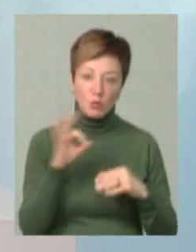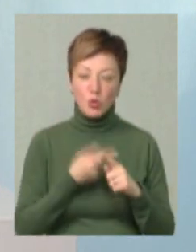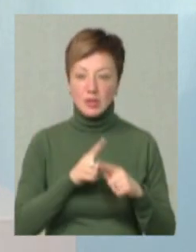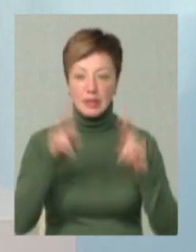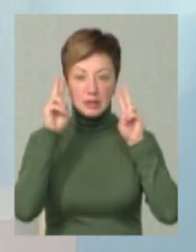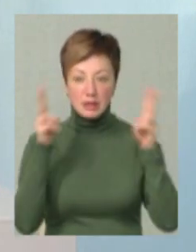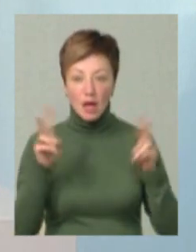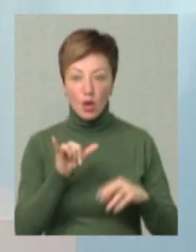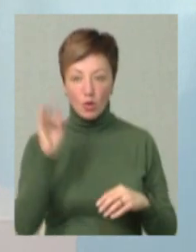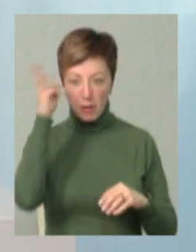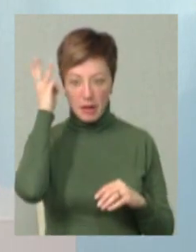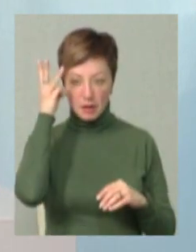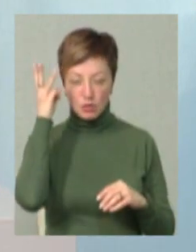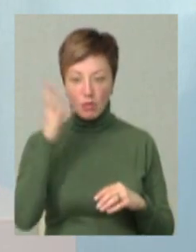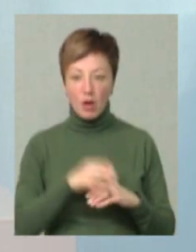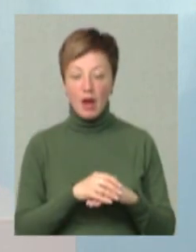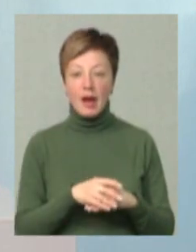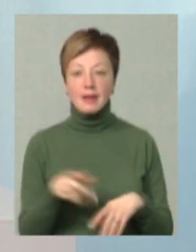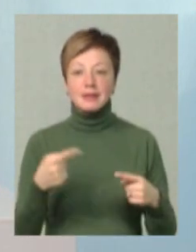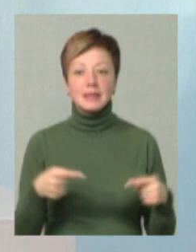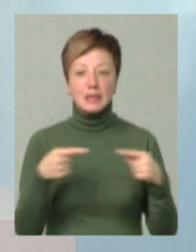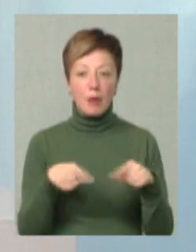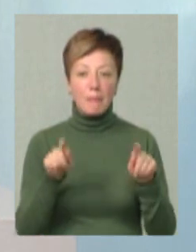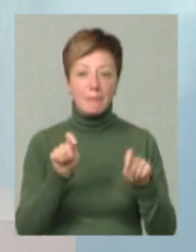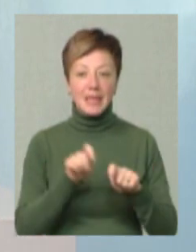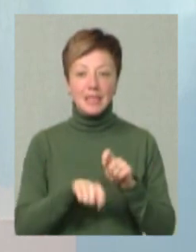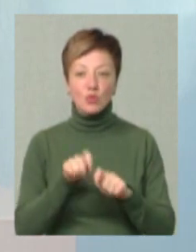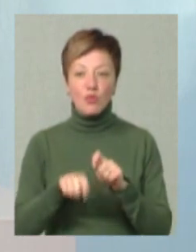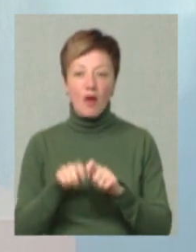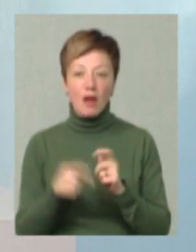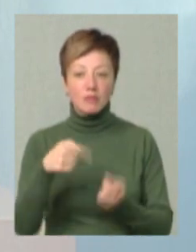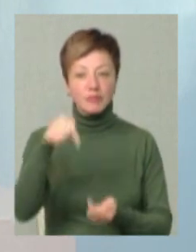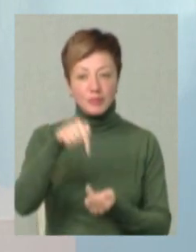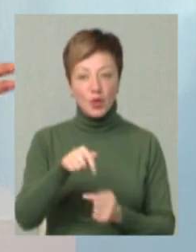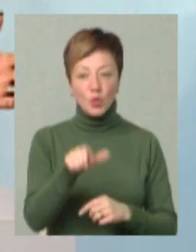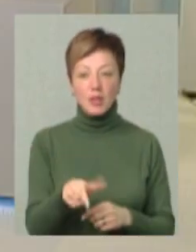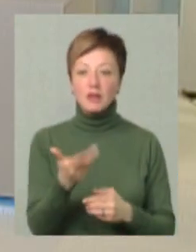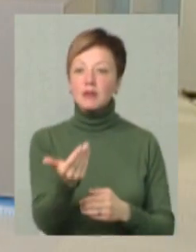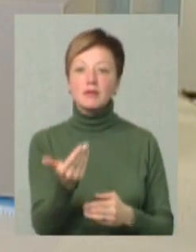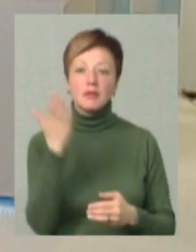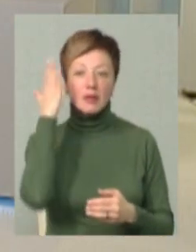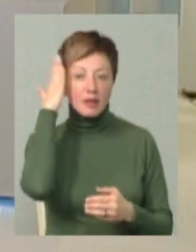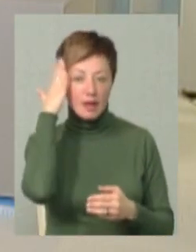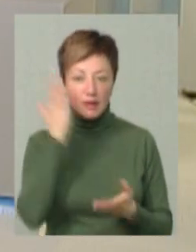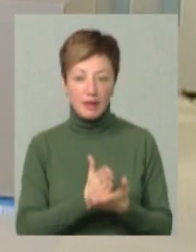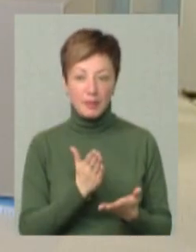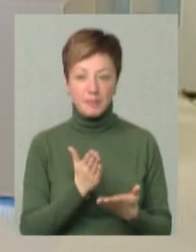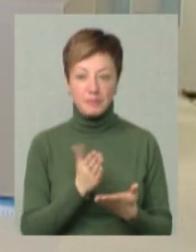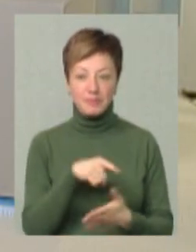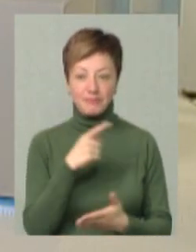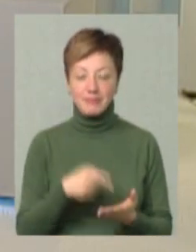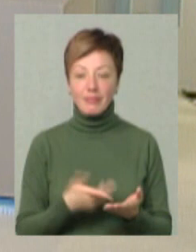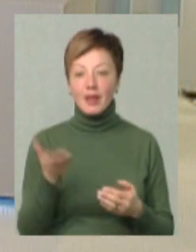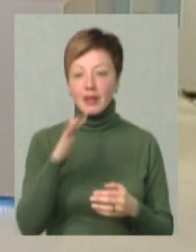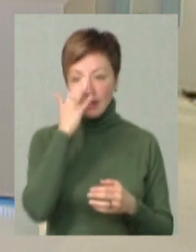не знали у Хмельницькому? Саме тестування на те, до чого схильна людина, до чого в неї є хист? Давайте